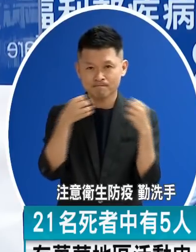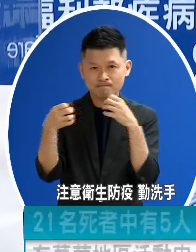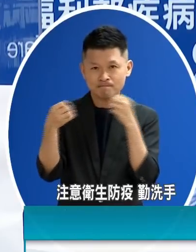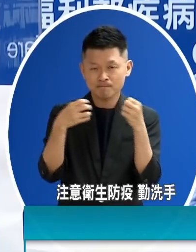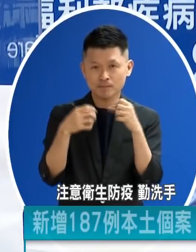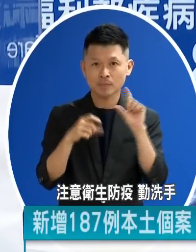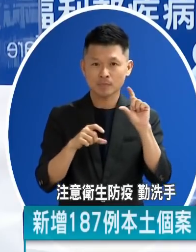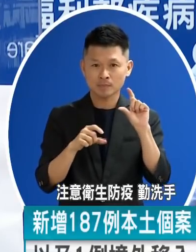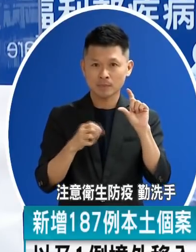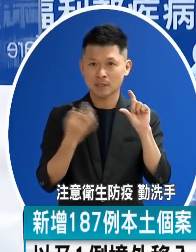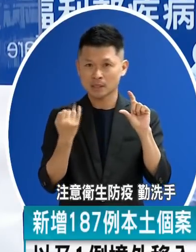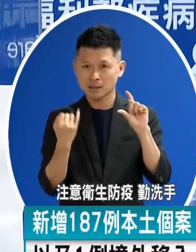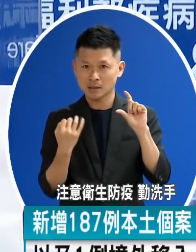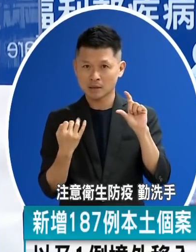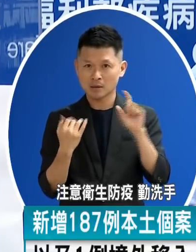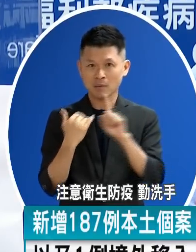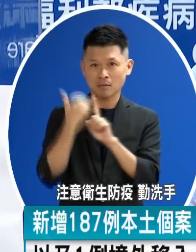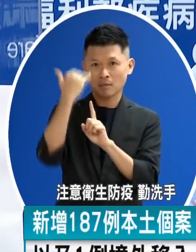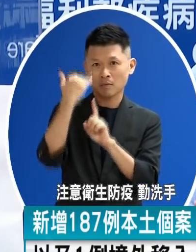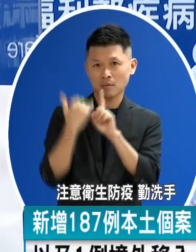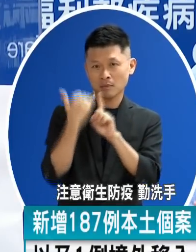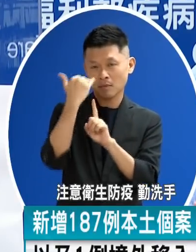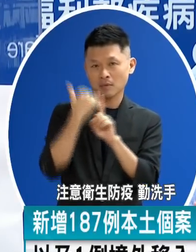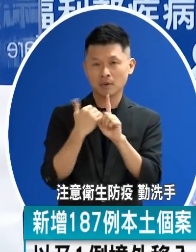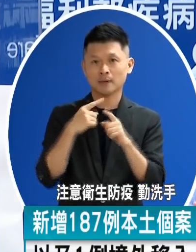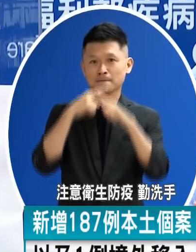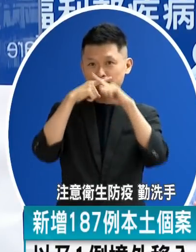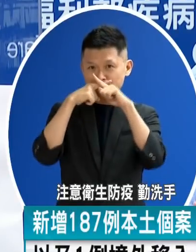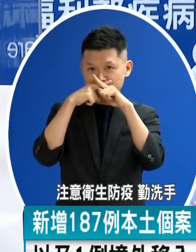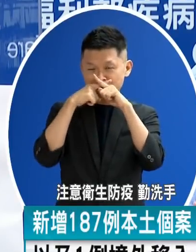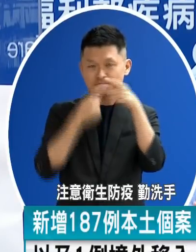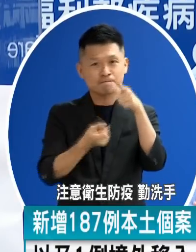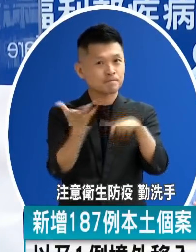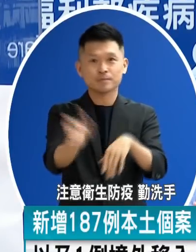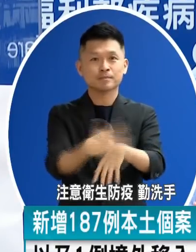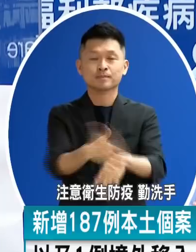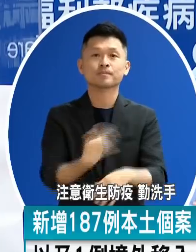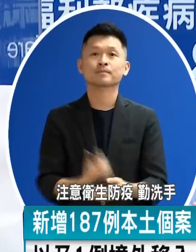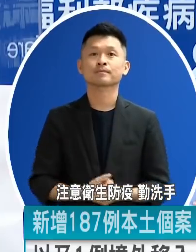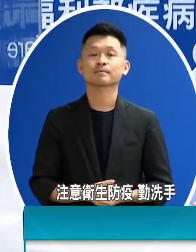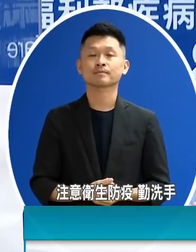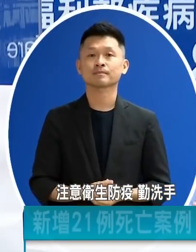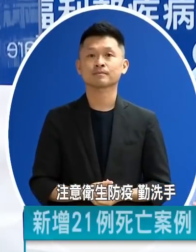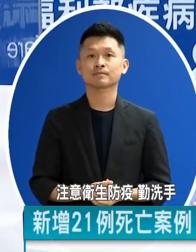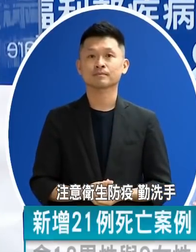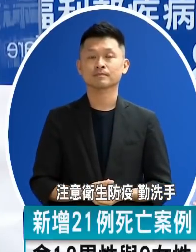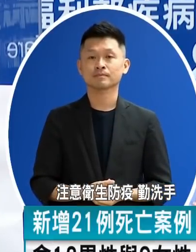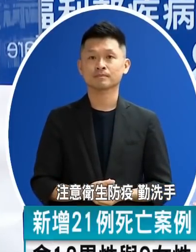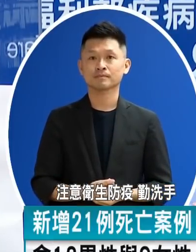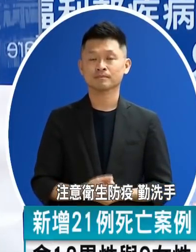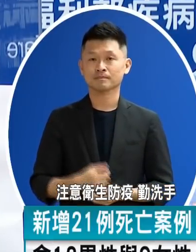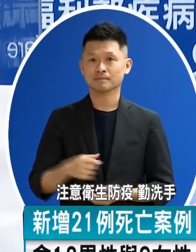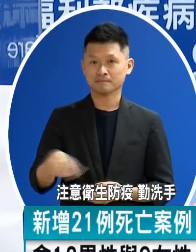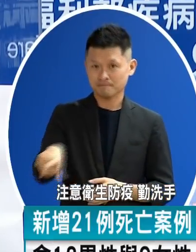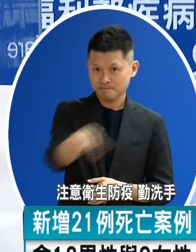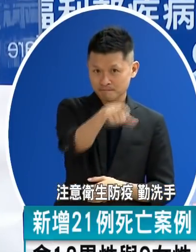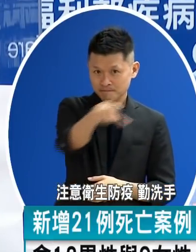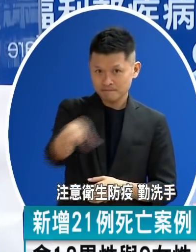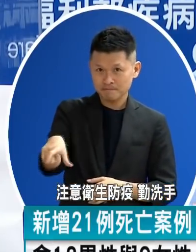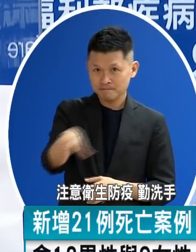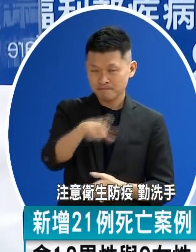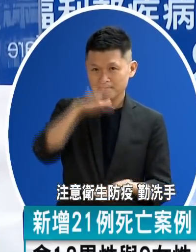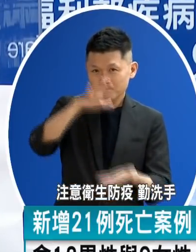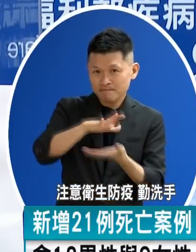这个价格都是机密的了价格都是机密那么应该给他们能够有更大的一个空